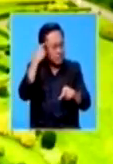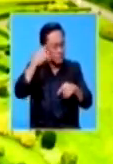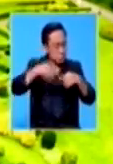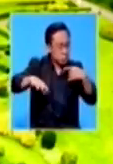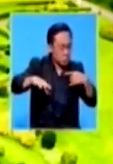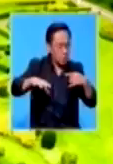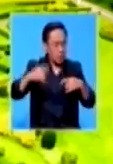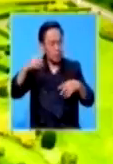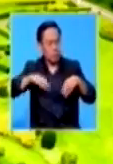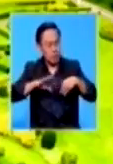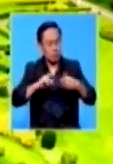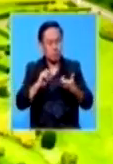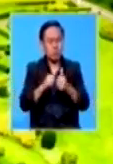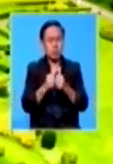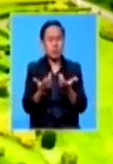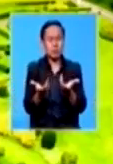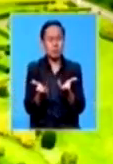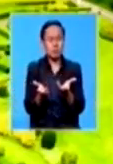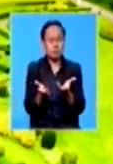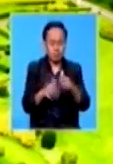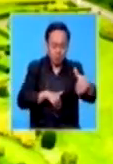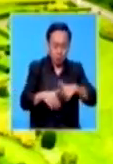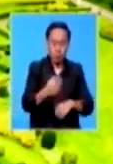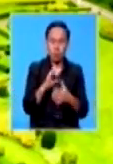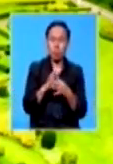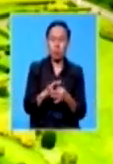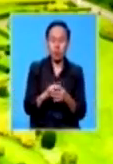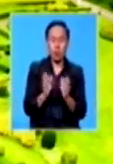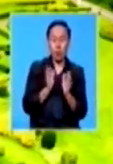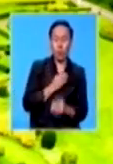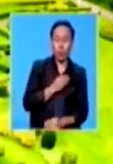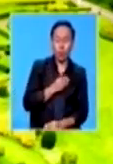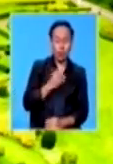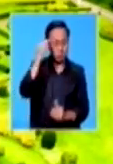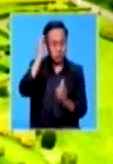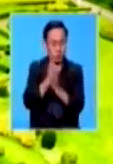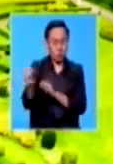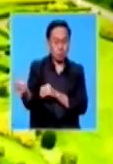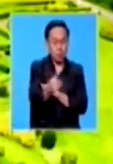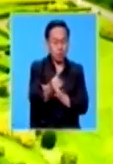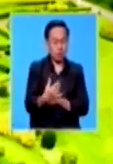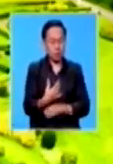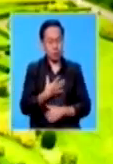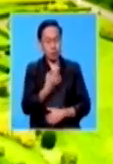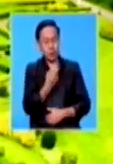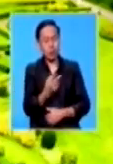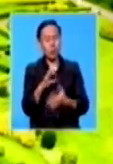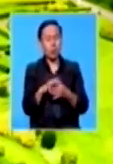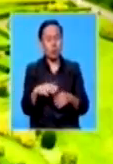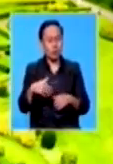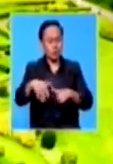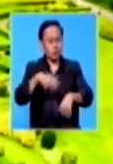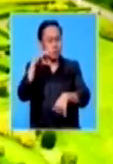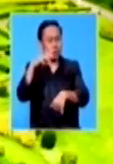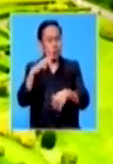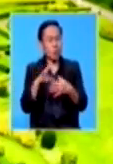ากนักเพราะว่ามันเรื่องของตำรวจประชาชนกลัวตำรวจไงคือตำรวจเดินไม่เฉยก็กลัวละกลัวตำรวจจับไม่ได้กลัวทำ